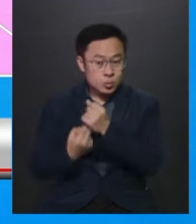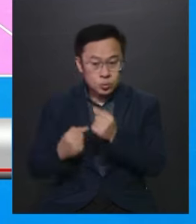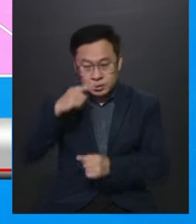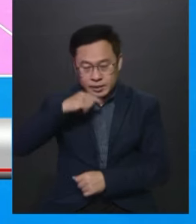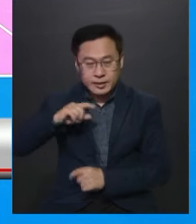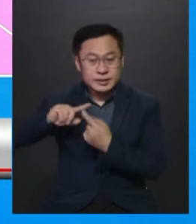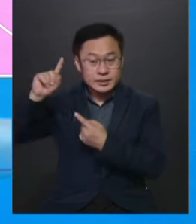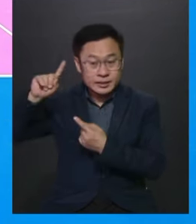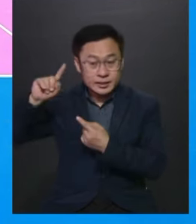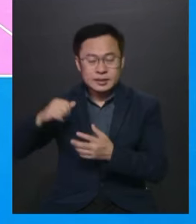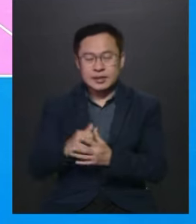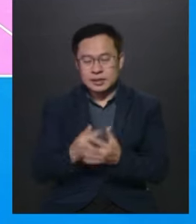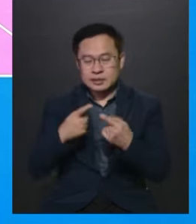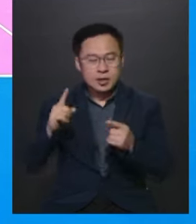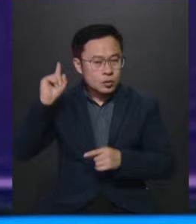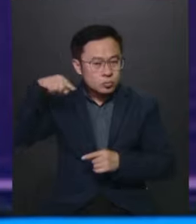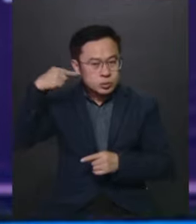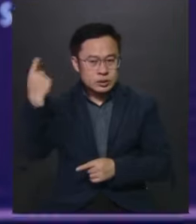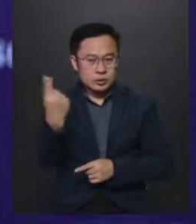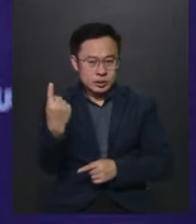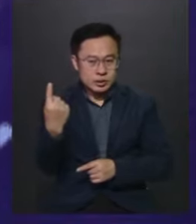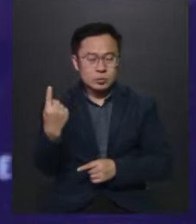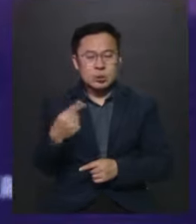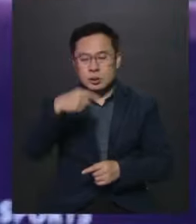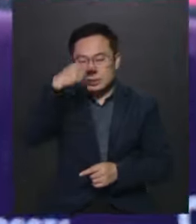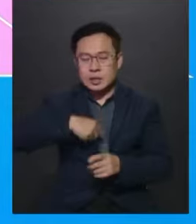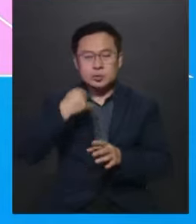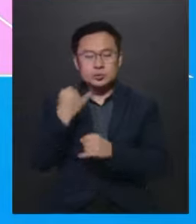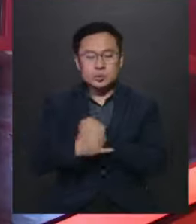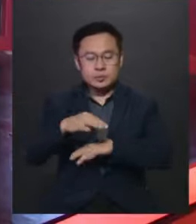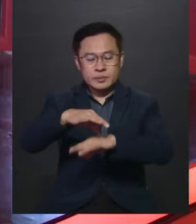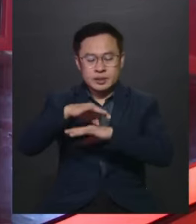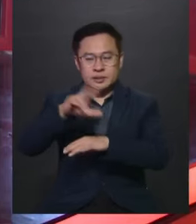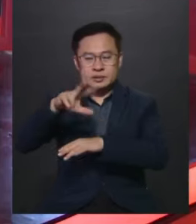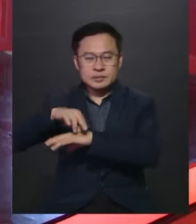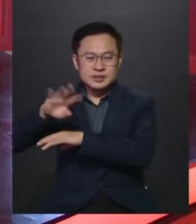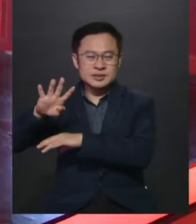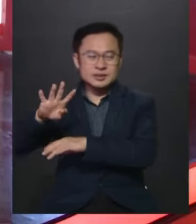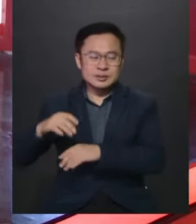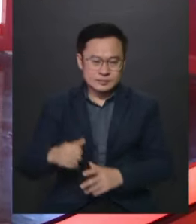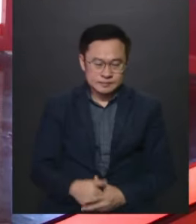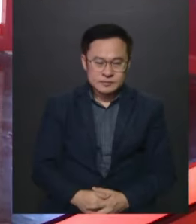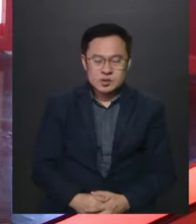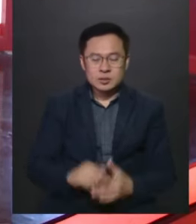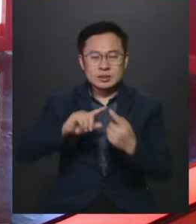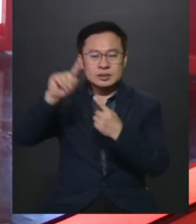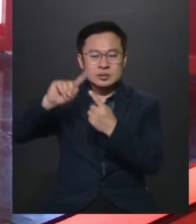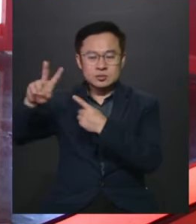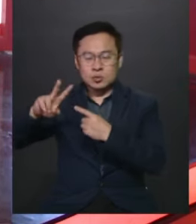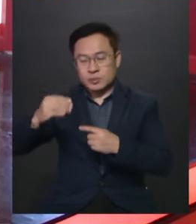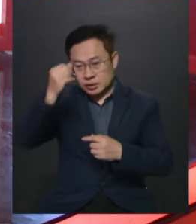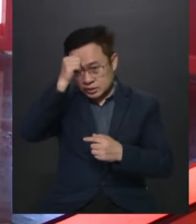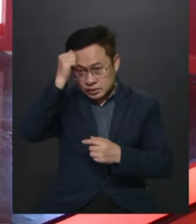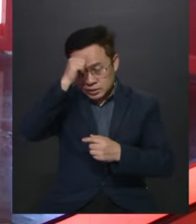ยวให้กำลังใจกันต่อนะแล้วก็รวมถึงการแข่งขันเอเชียนพาราเกมก็สามารถติดตามแล้วก็สามารถติดตามการถ่ายทอดสดผ่านทางทีสปอร์ตของเรา